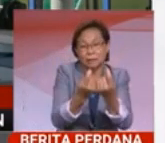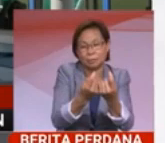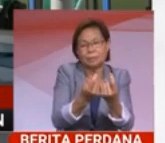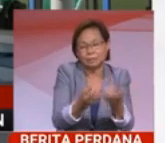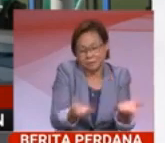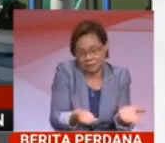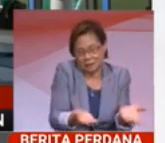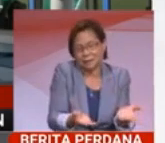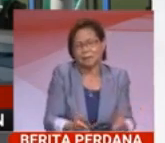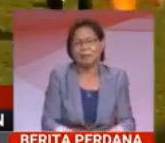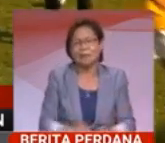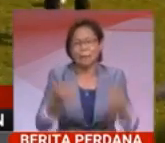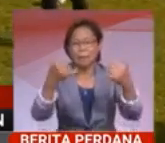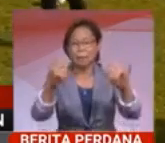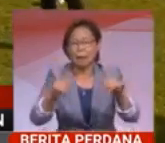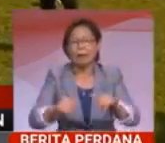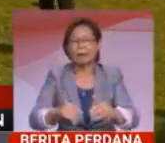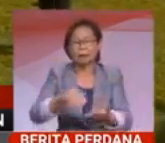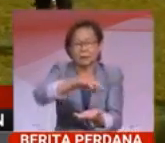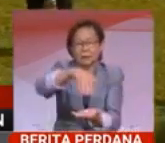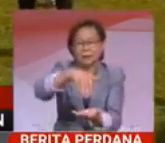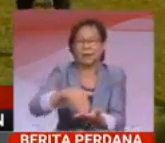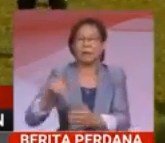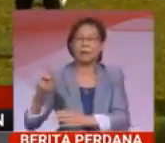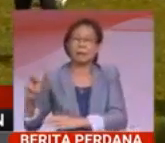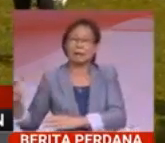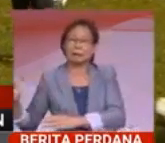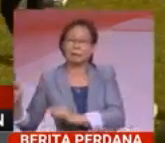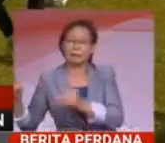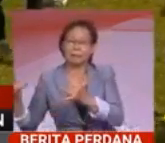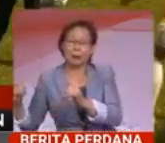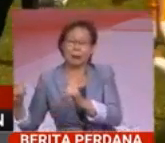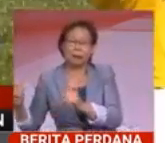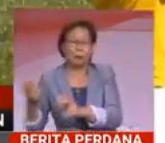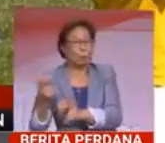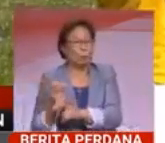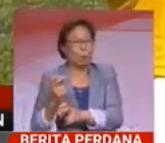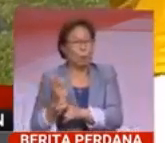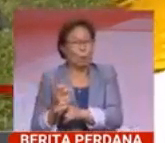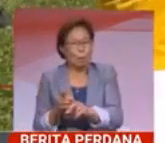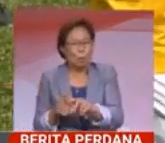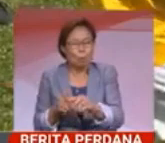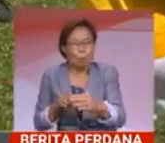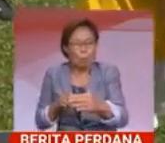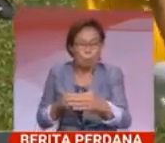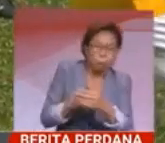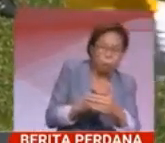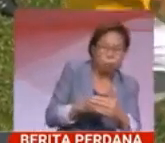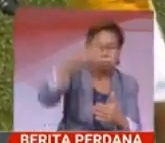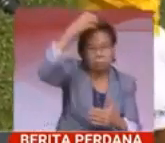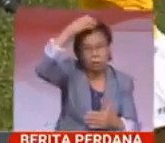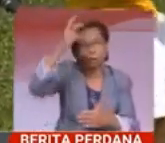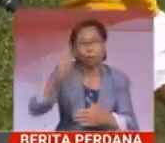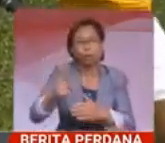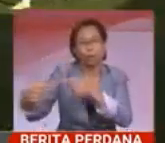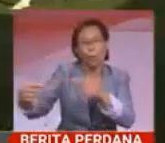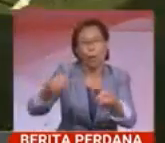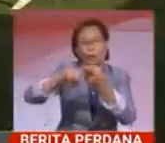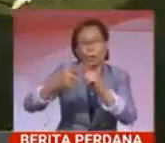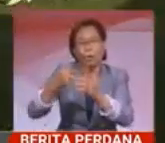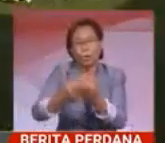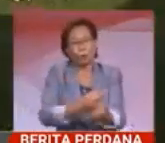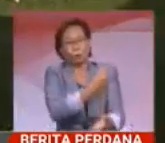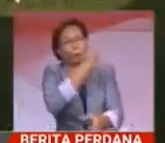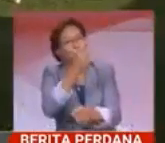dikasihinya bermain di posisi sayap kanan diatur menjelaskan kesukaran memecahkan benteng selama dua ketiga perlawanan persahabatan